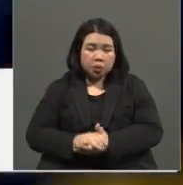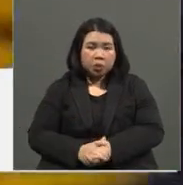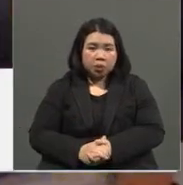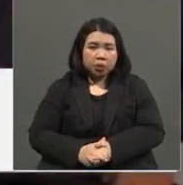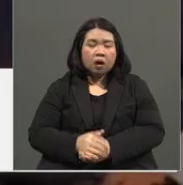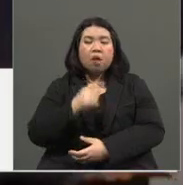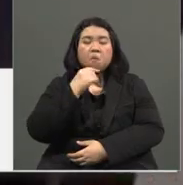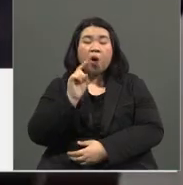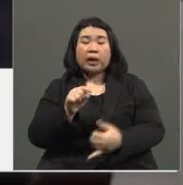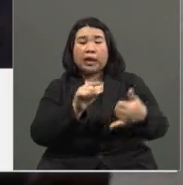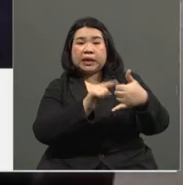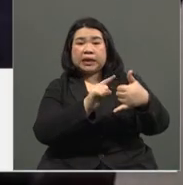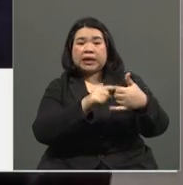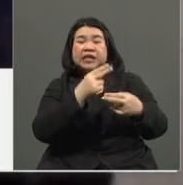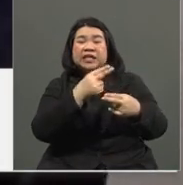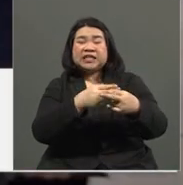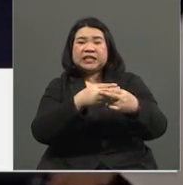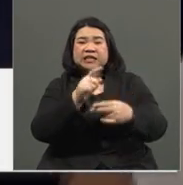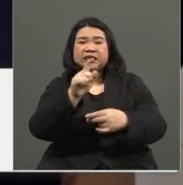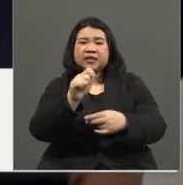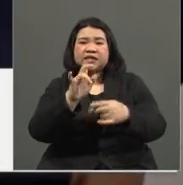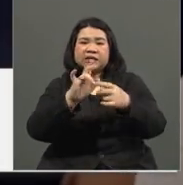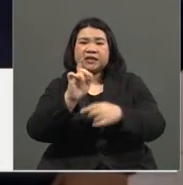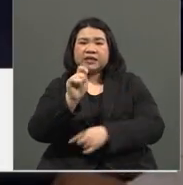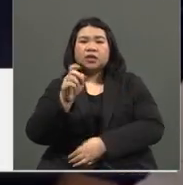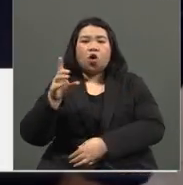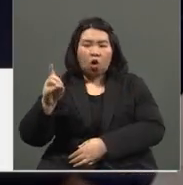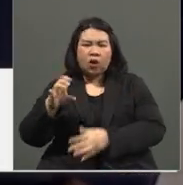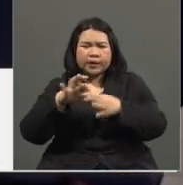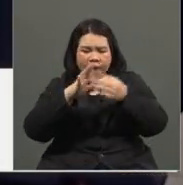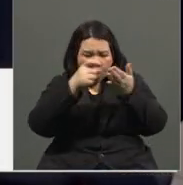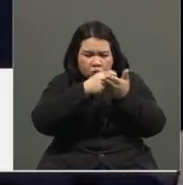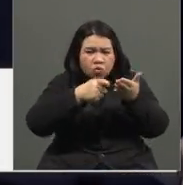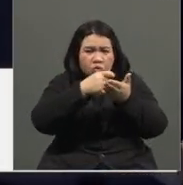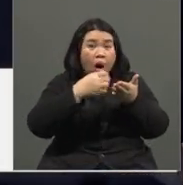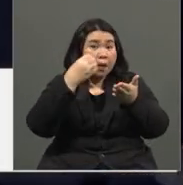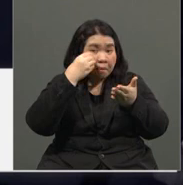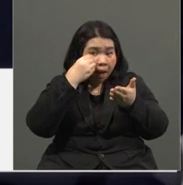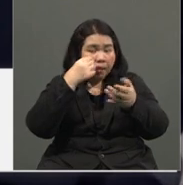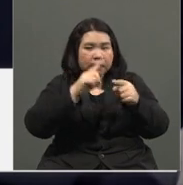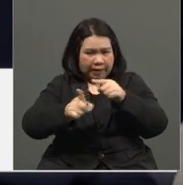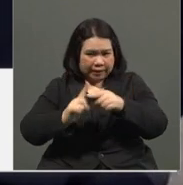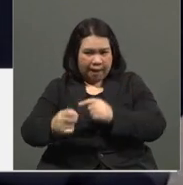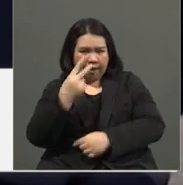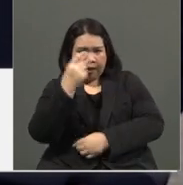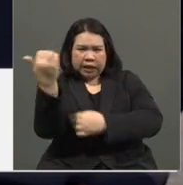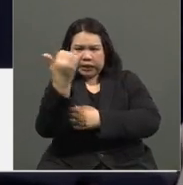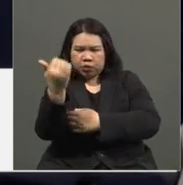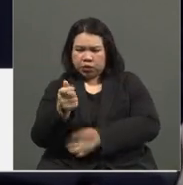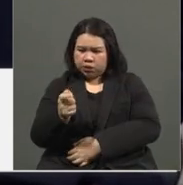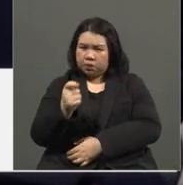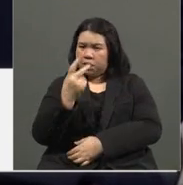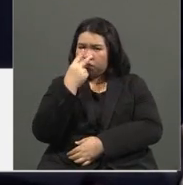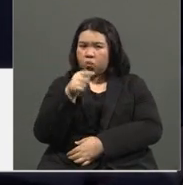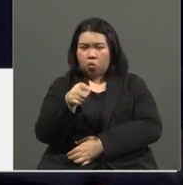จักกับนายธนวันด้วว่าอาจารย์อ๊อดตีลี่วงจุ้ยนะครับผ่านรายการโทรทัศน์ผมก็เคยเห็นนะ